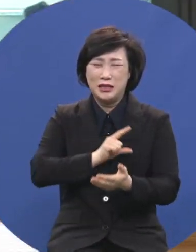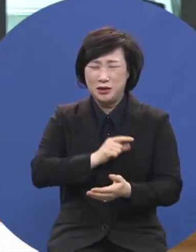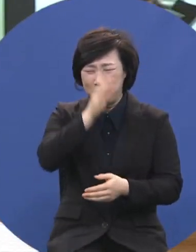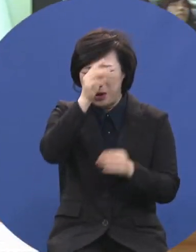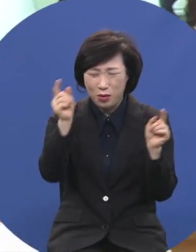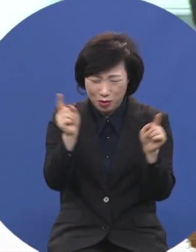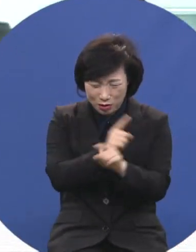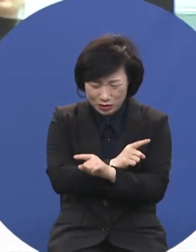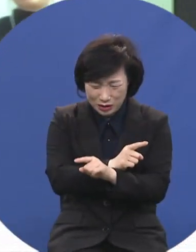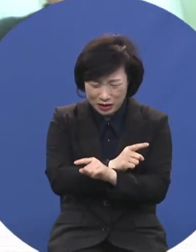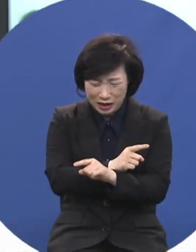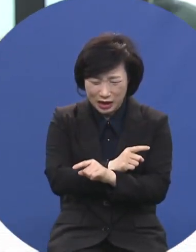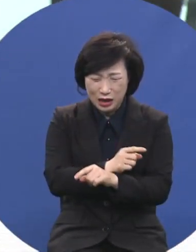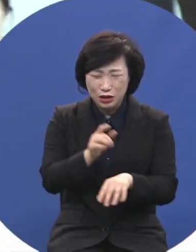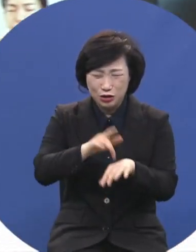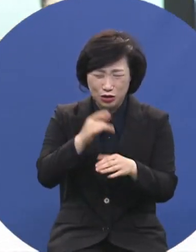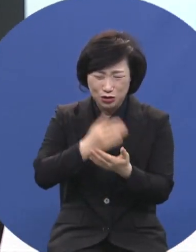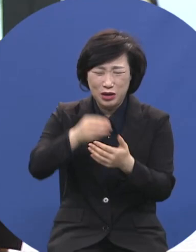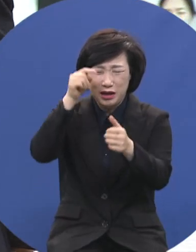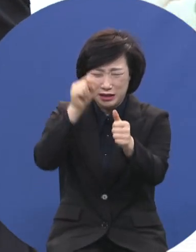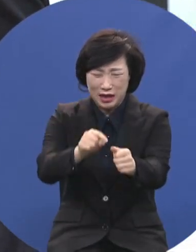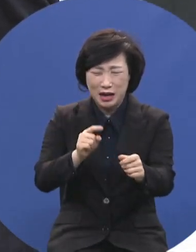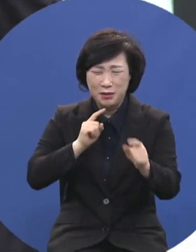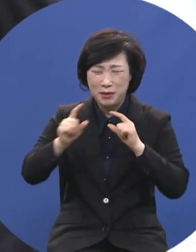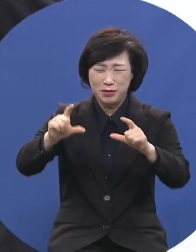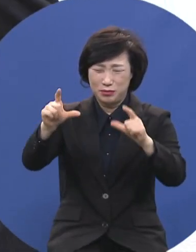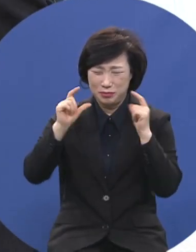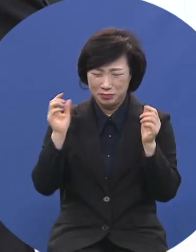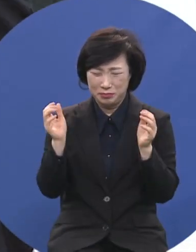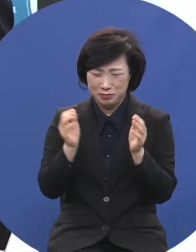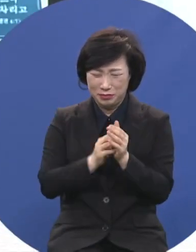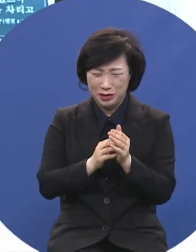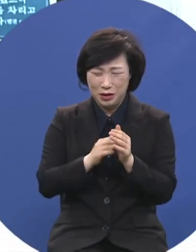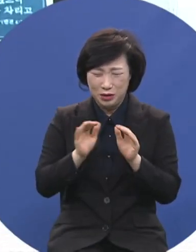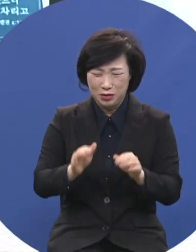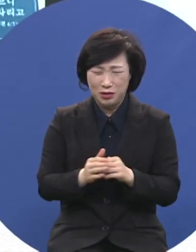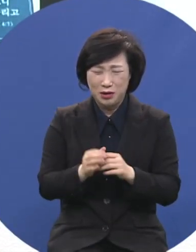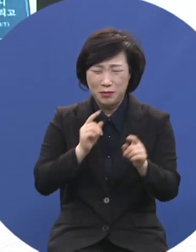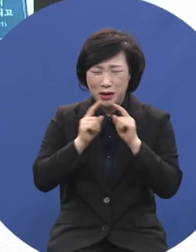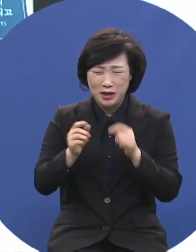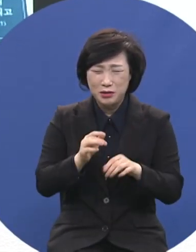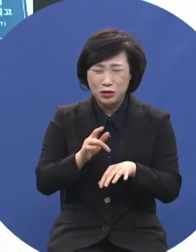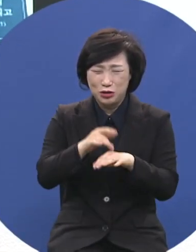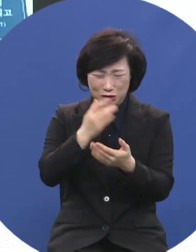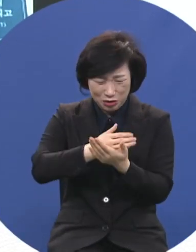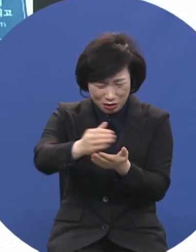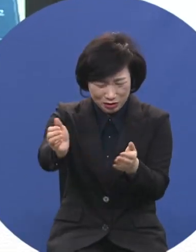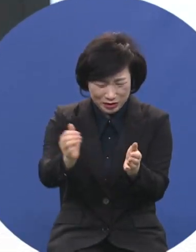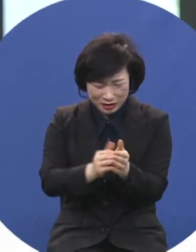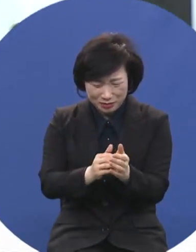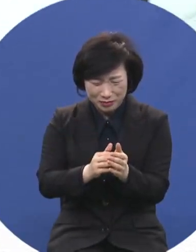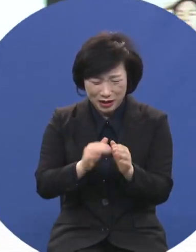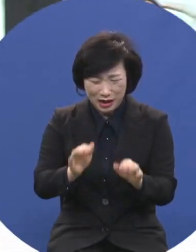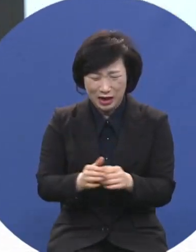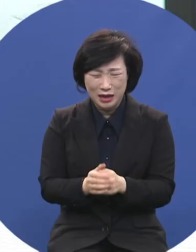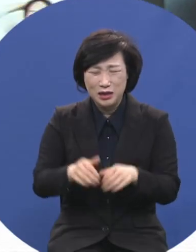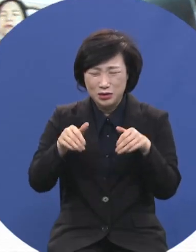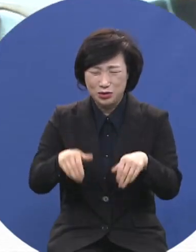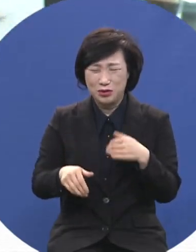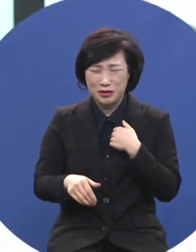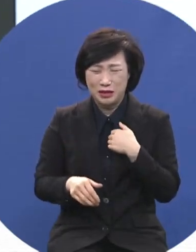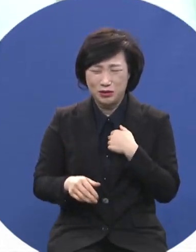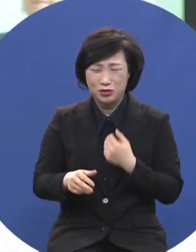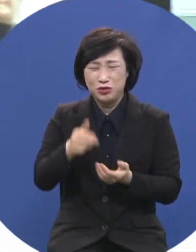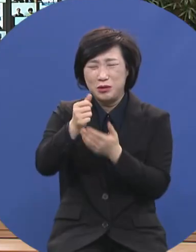병 고쳐라, 귀신 쫓아내라겠습니다. 말씀으로 쫓았습니다. 이 종도